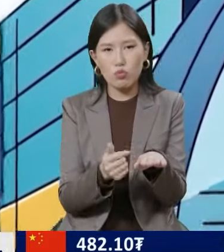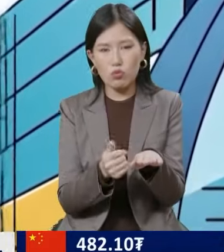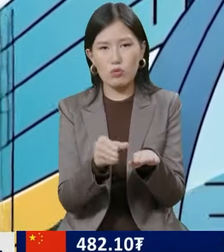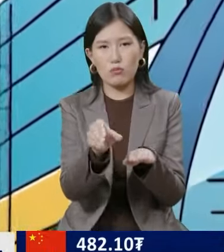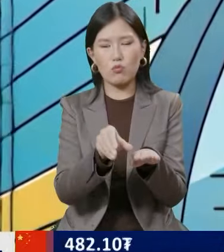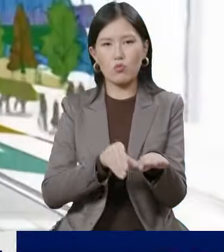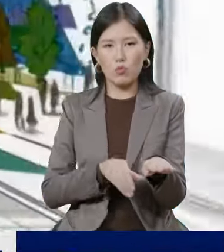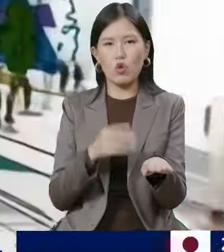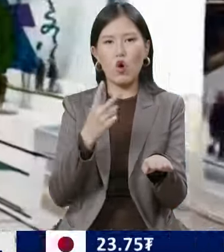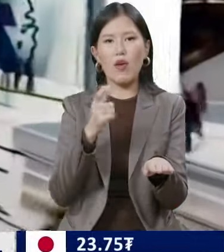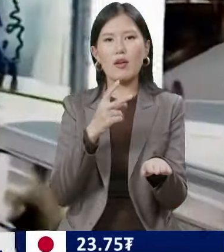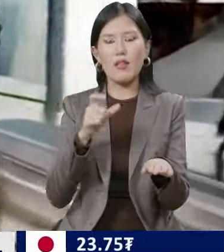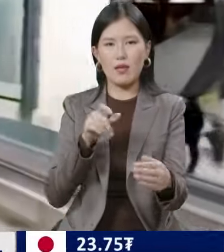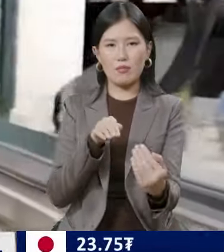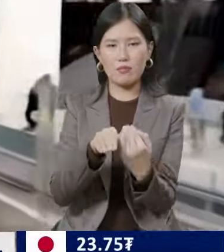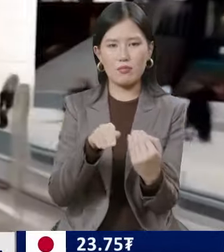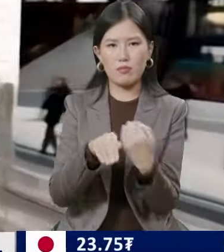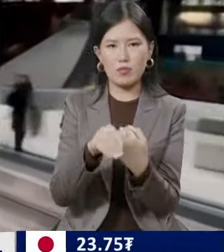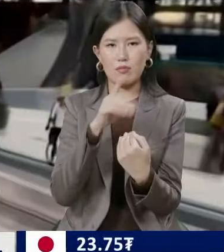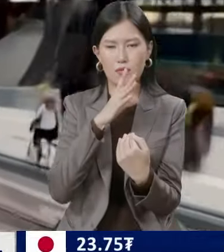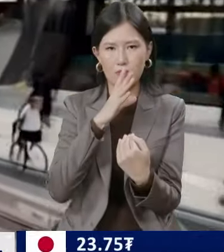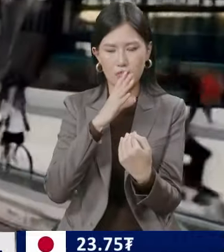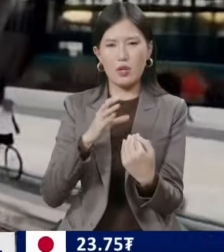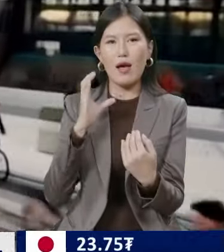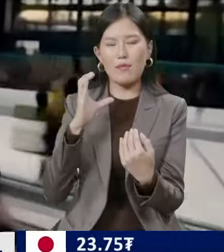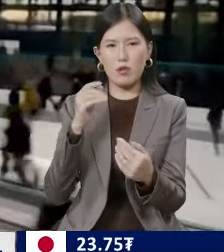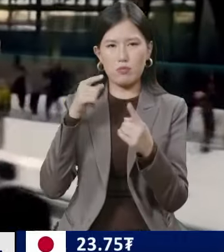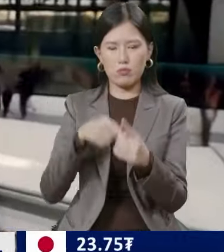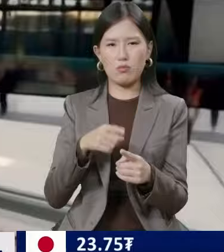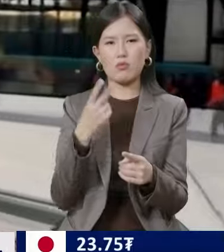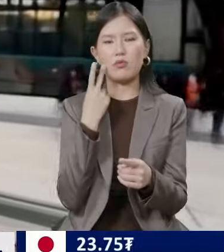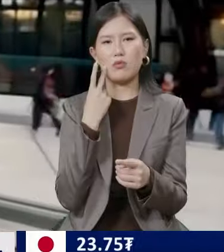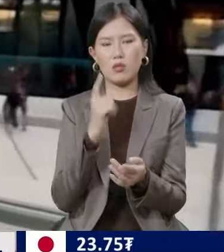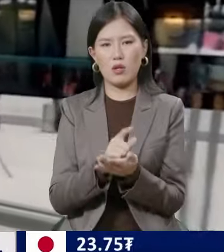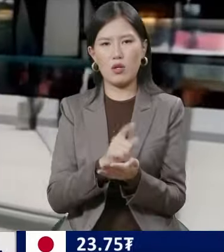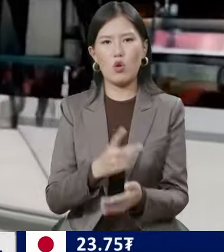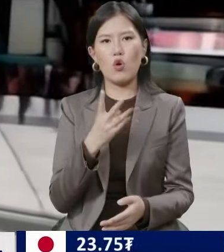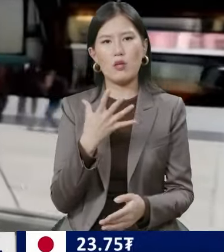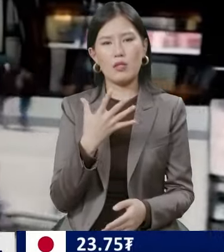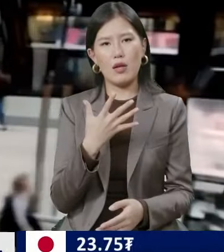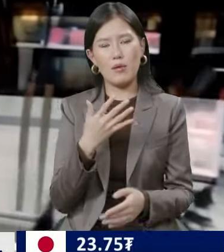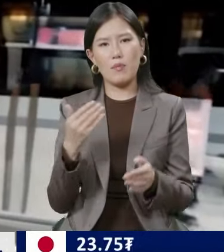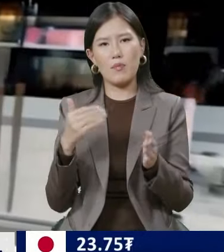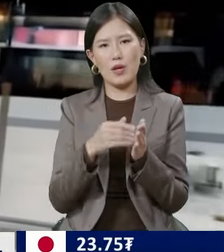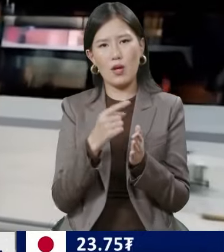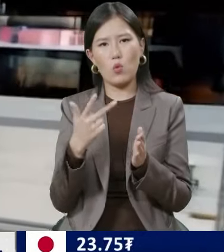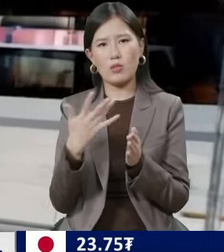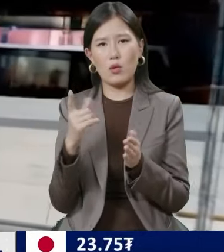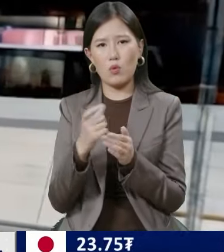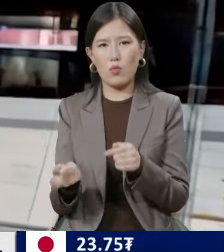км урттай зам барьж ашиглалтанд оруулна. Ингэснээр тухайн чиглэлийн зорчигчдийн тоо 25-аас 35 мянга болж нэмэгдэх тооцоо